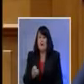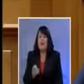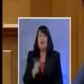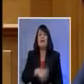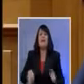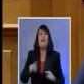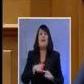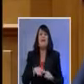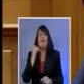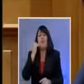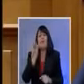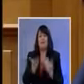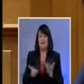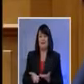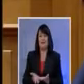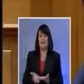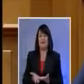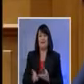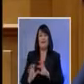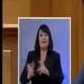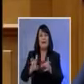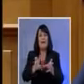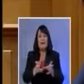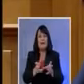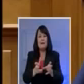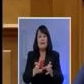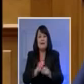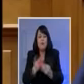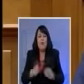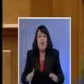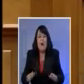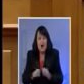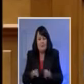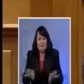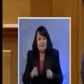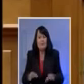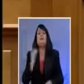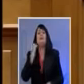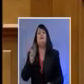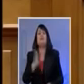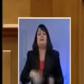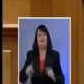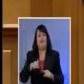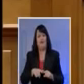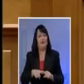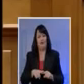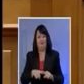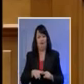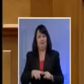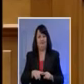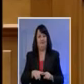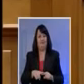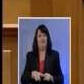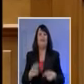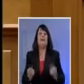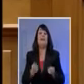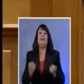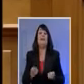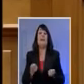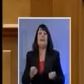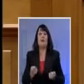λαού μέσα ενημέρωσης δεν περνάει, αλλά κυρίως γιατί ο ελληνικός λαός, τι να κάνουμε, δεν σας